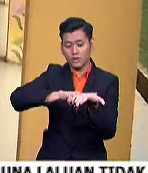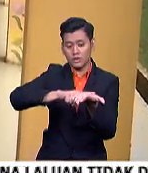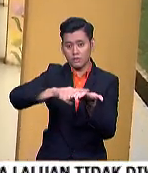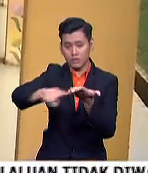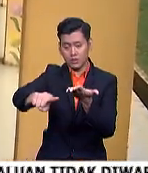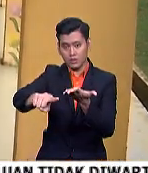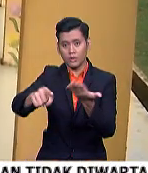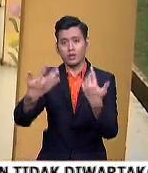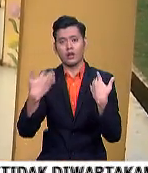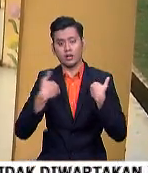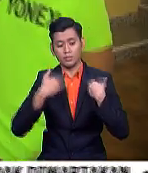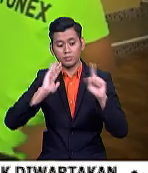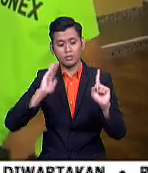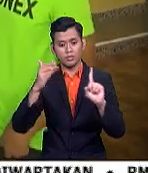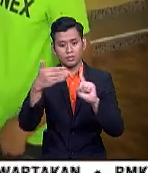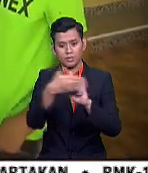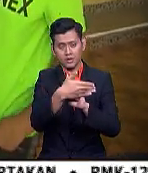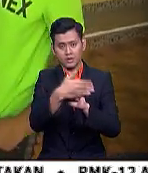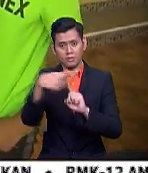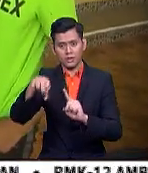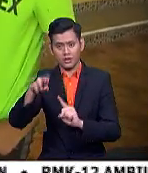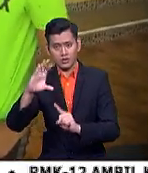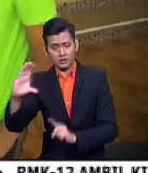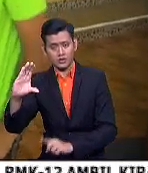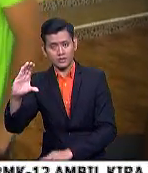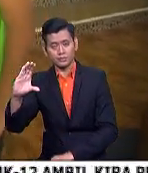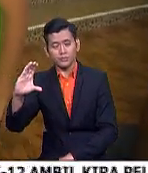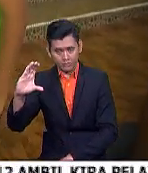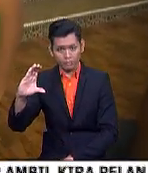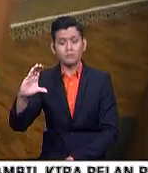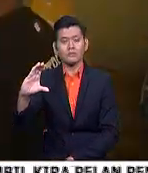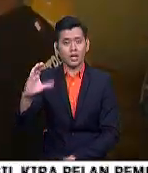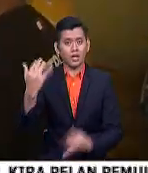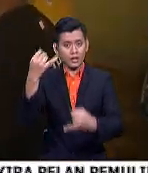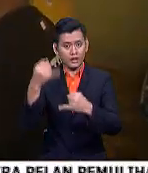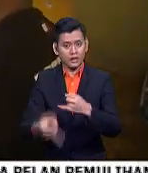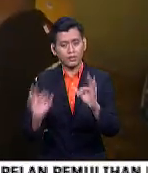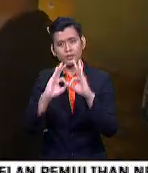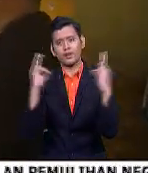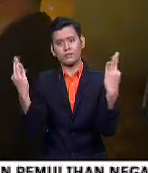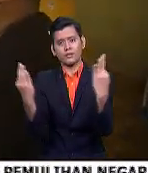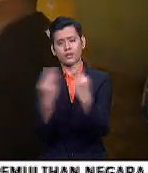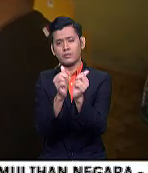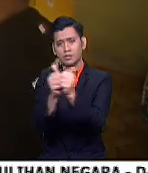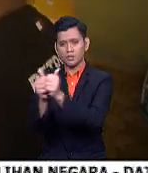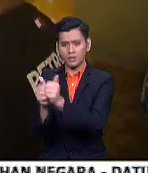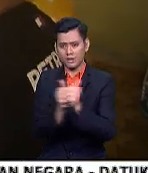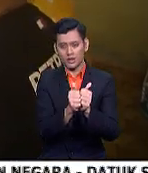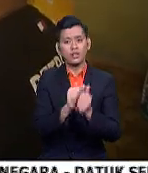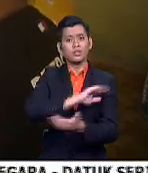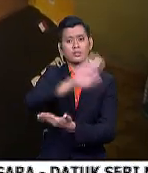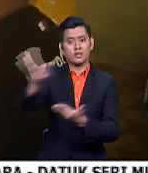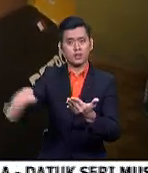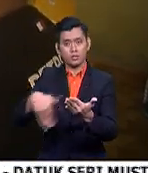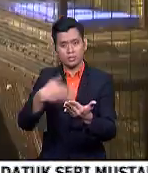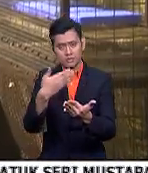akhirnya keluarga Sutina bersatu kembali apabila dia dan keempat-empat anaknya dibenarkan pulang. Kini mereka